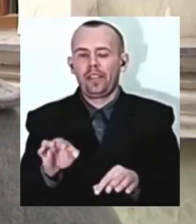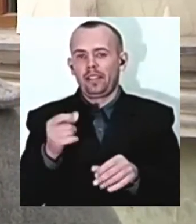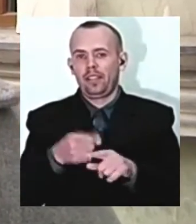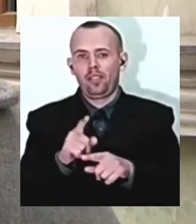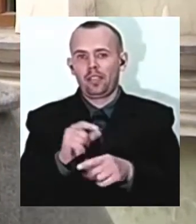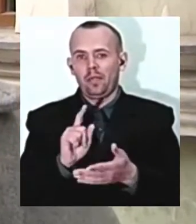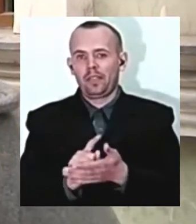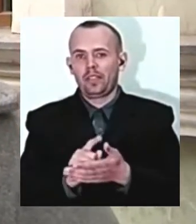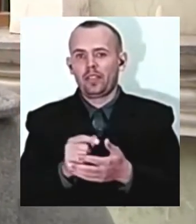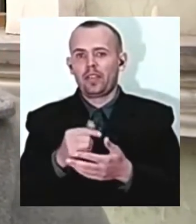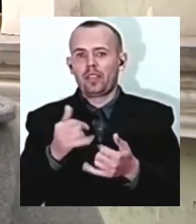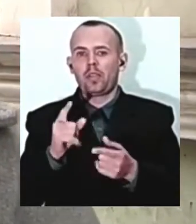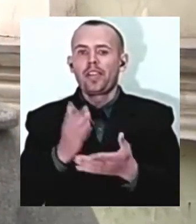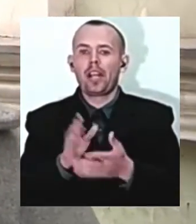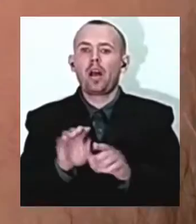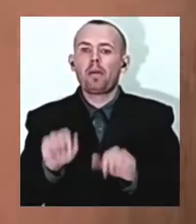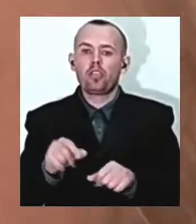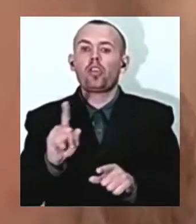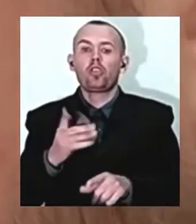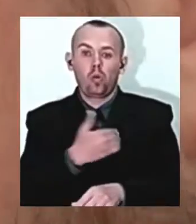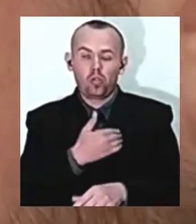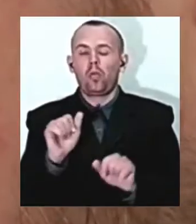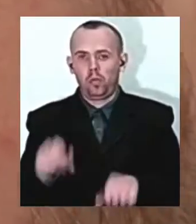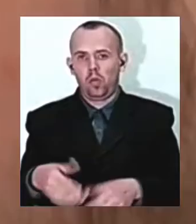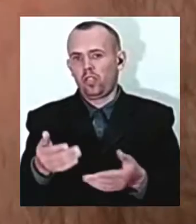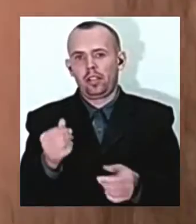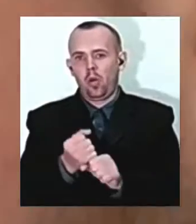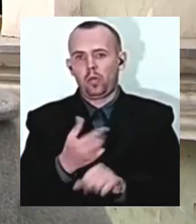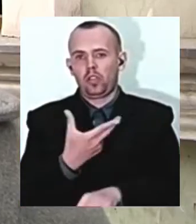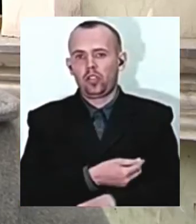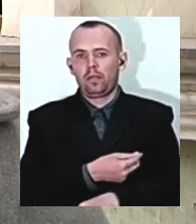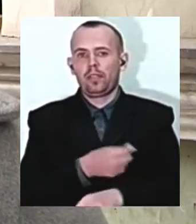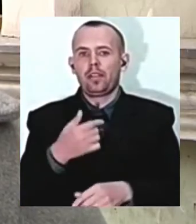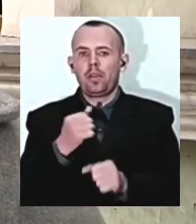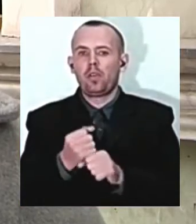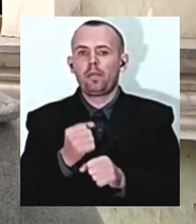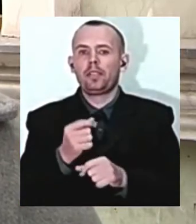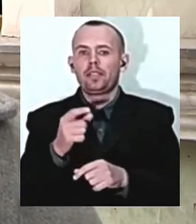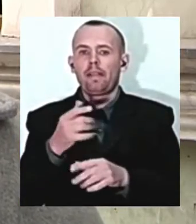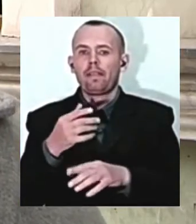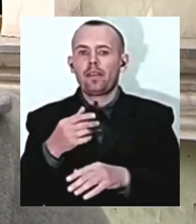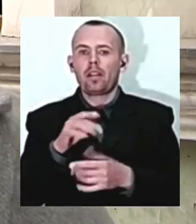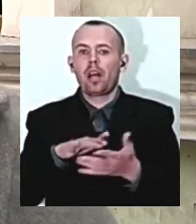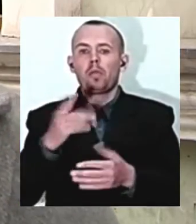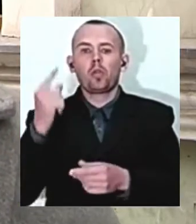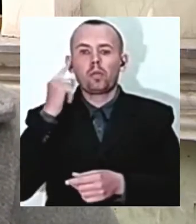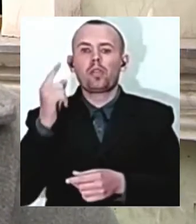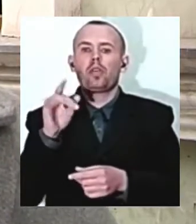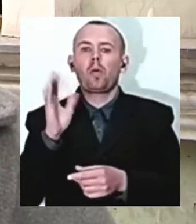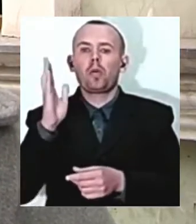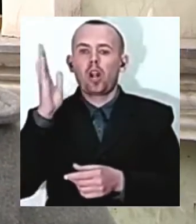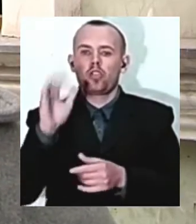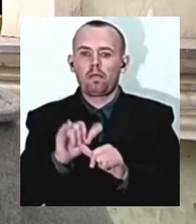така можливість, якщо батьки хочуть, не можуть зробити це щеплення. Ми робимо це в центрах вакцинації, надалі ми будемо думати про подальше поширення, можливість, наприклад, і в